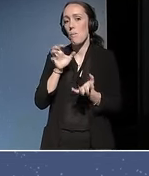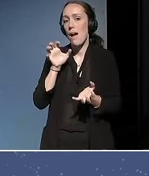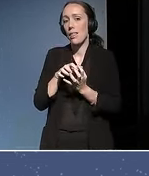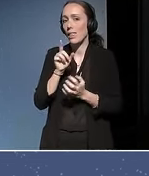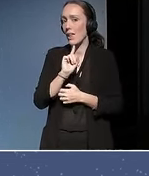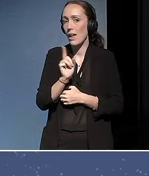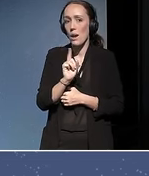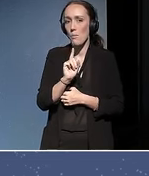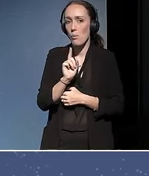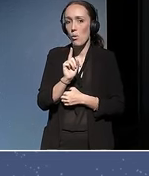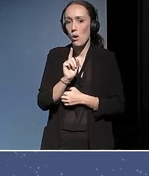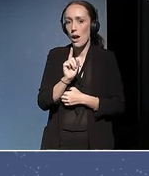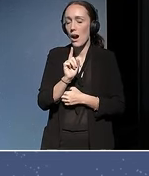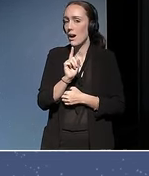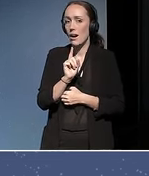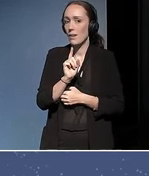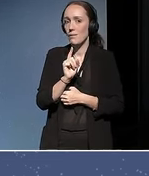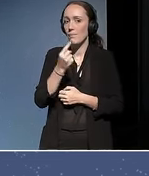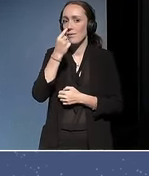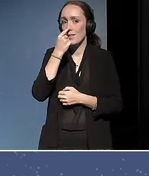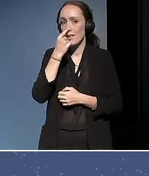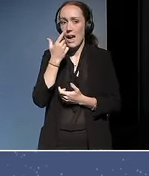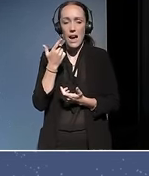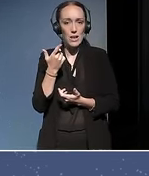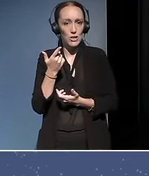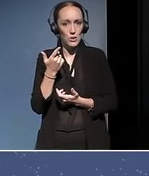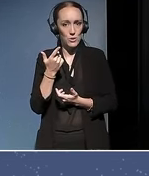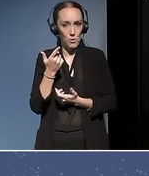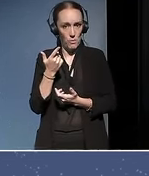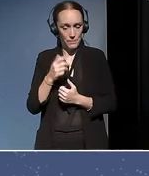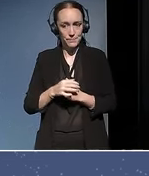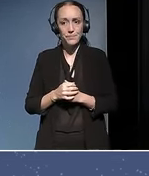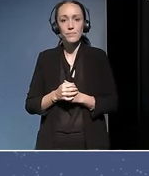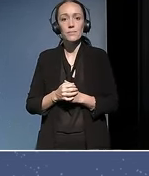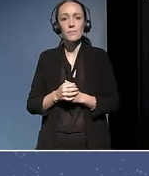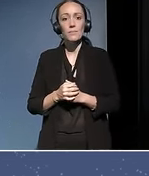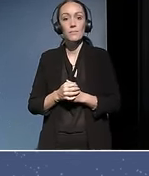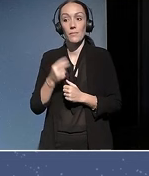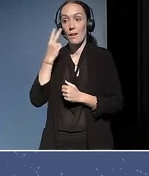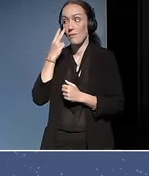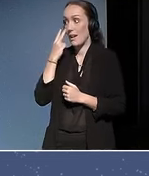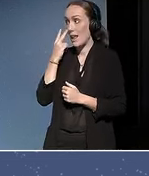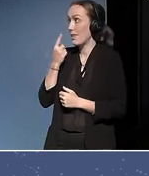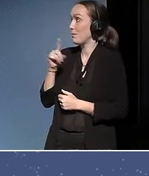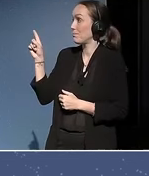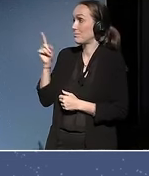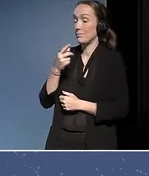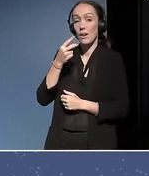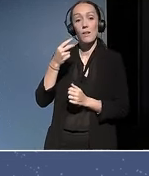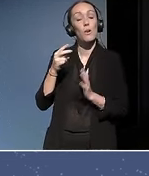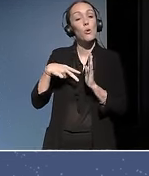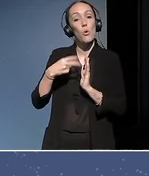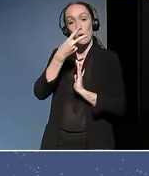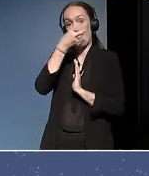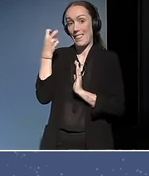perfettamente nella forma della mandibola di stromer che vedete qui in nero in basso